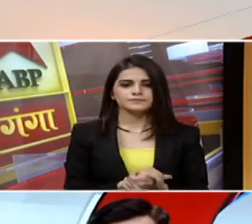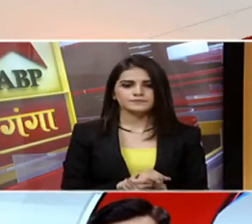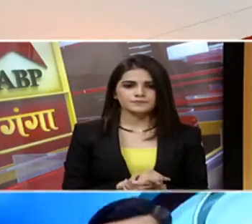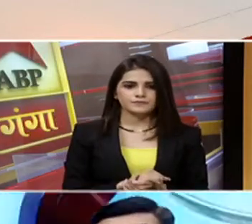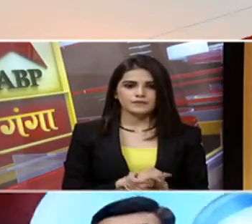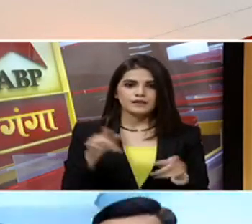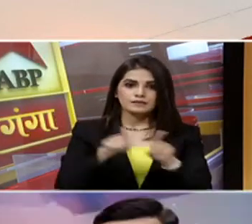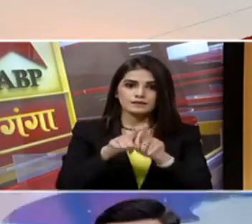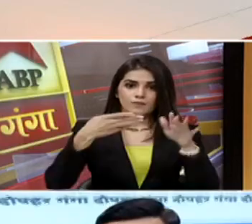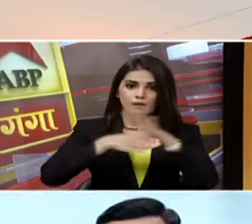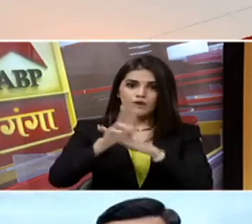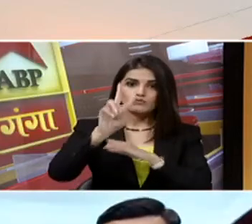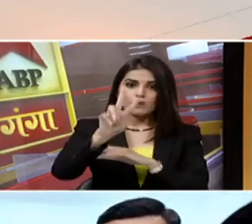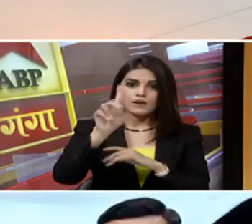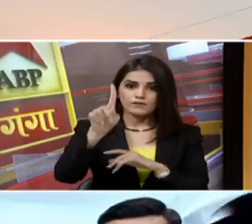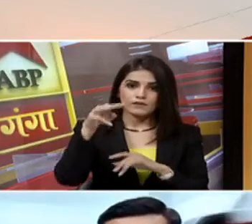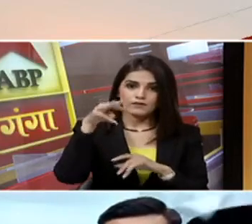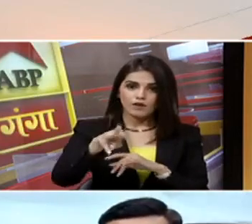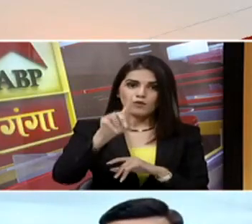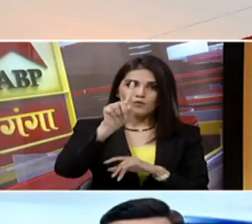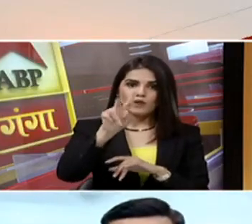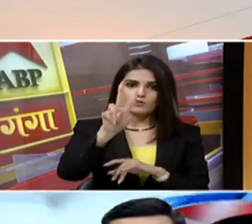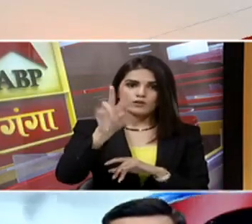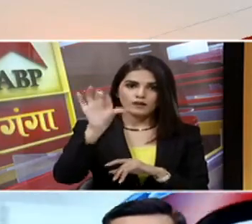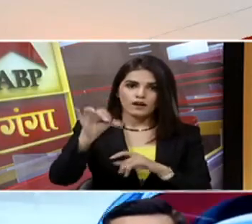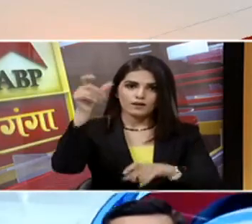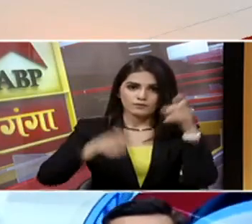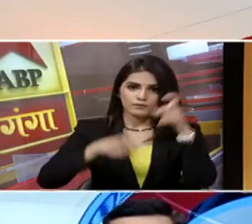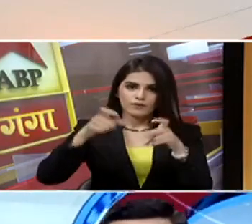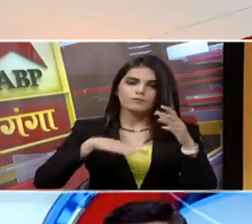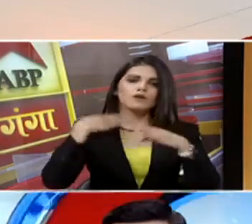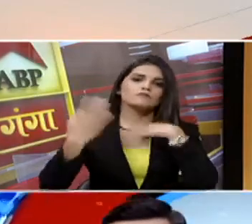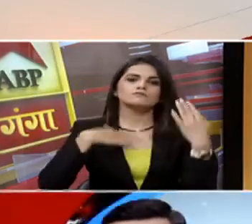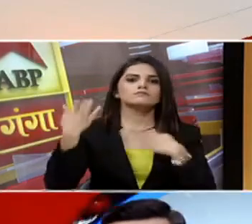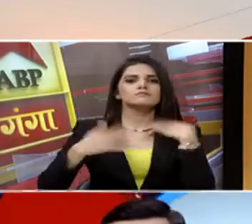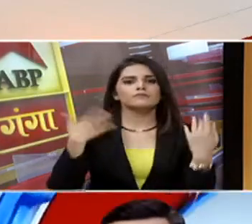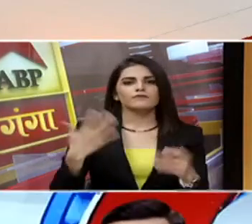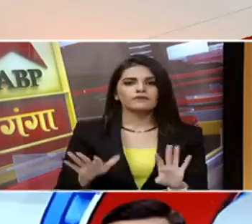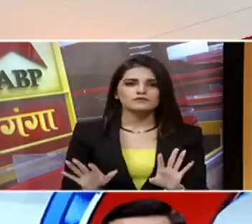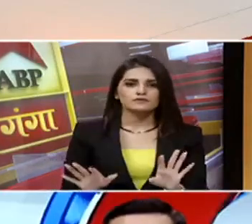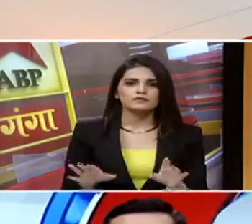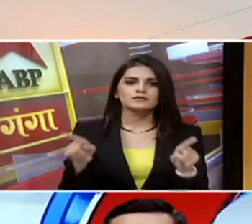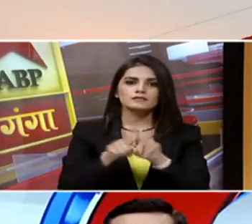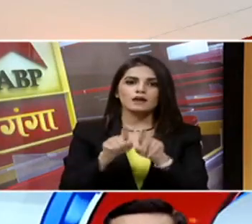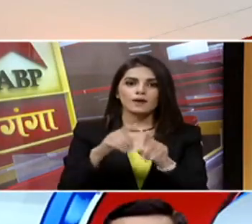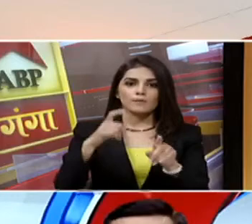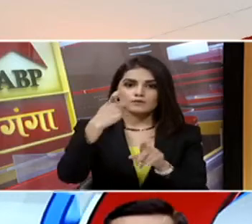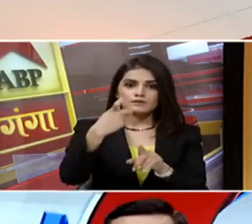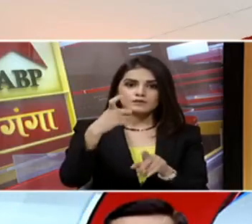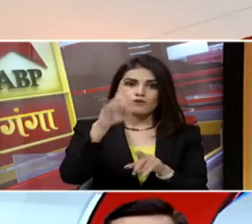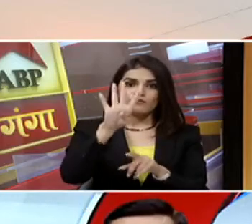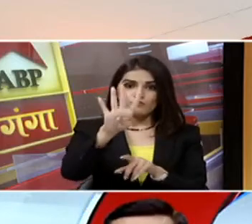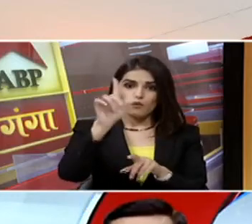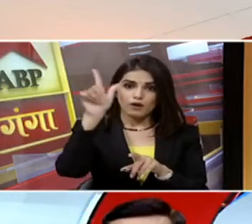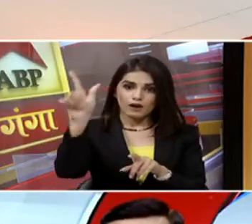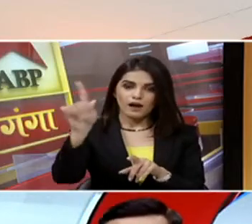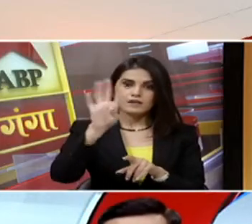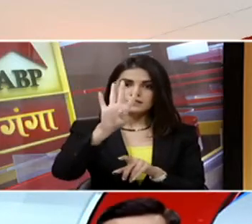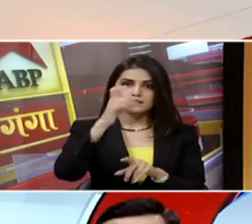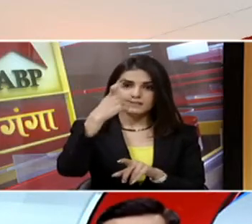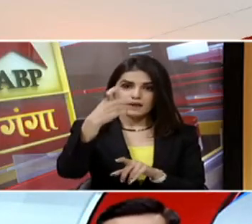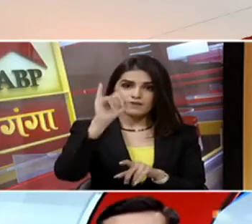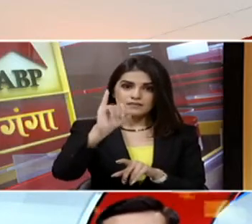चुके अनुसार 129 लोगों की मौत हो गई जबकि चार लाख